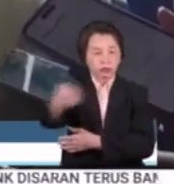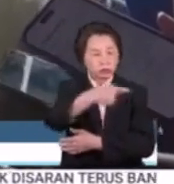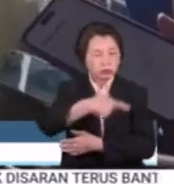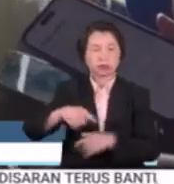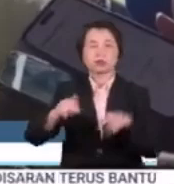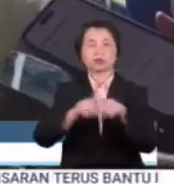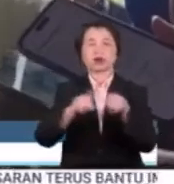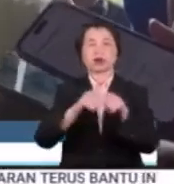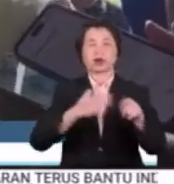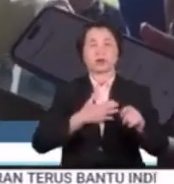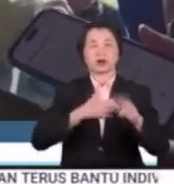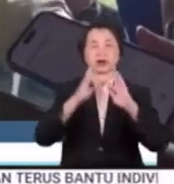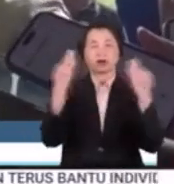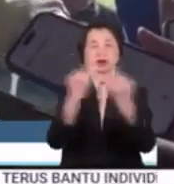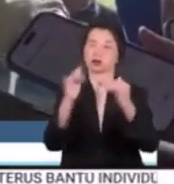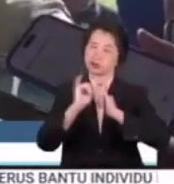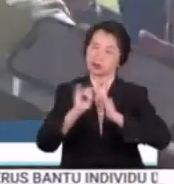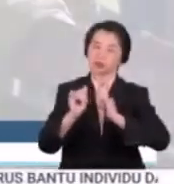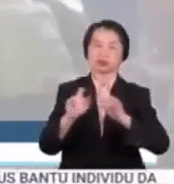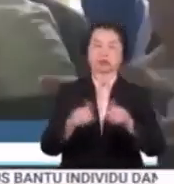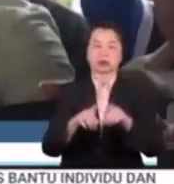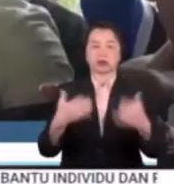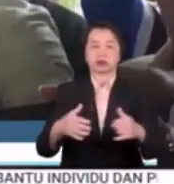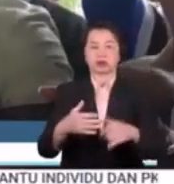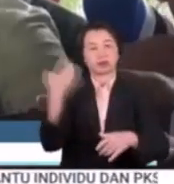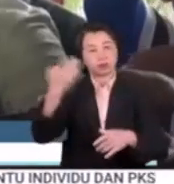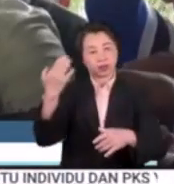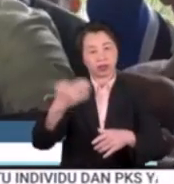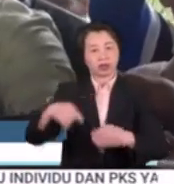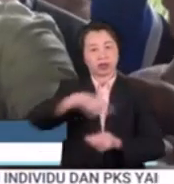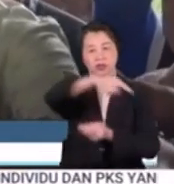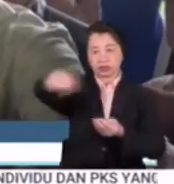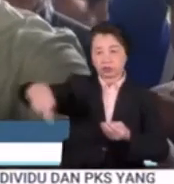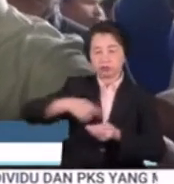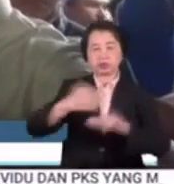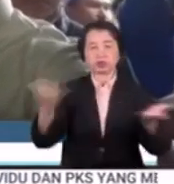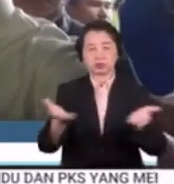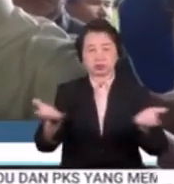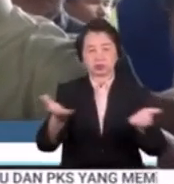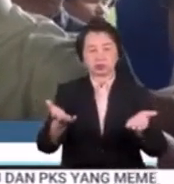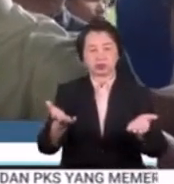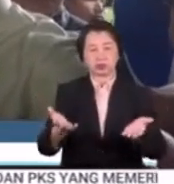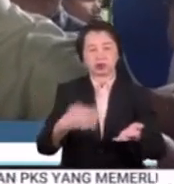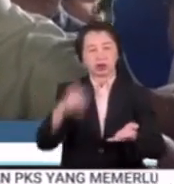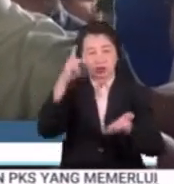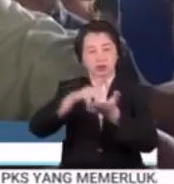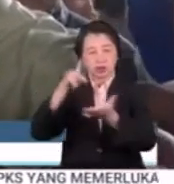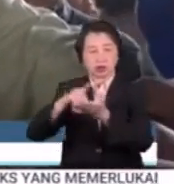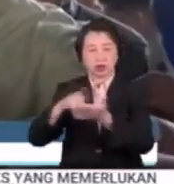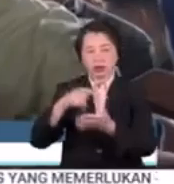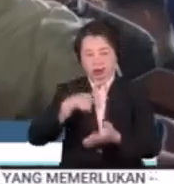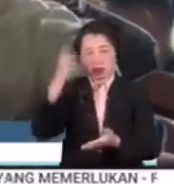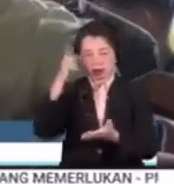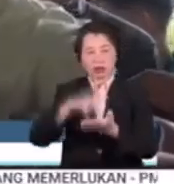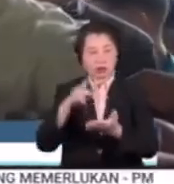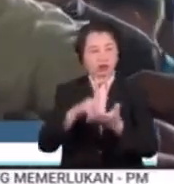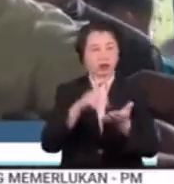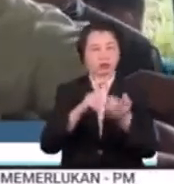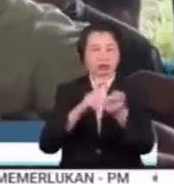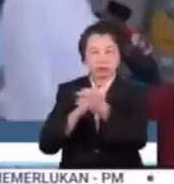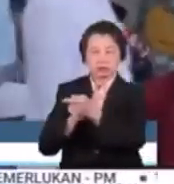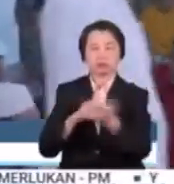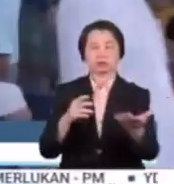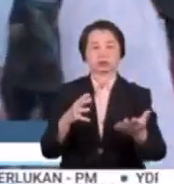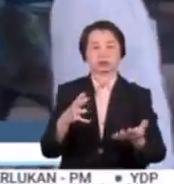semua. Kemesraan itu agak lain, luar biasa. Macam suasana kekeluargaan, kita sudah tahu. Saya kenal ramai dan oleh